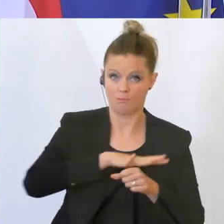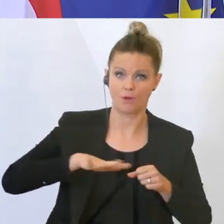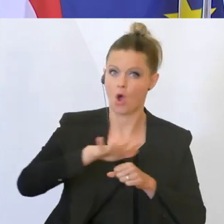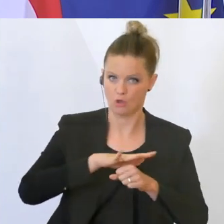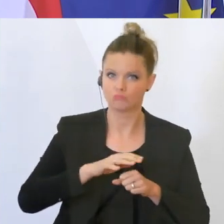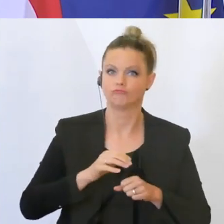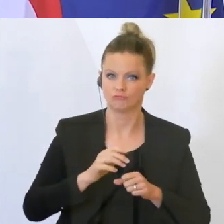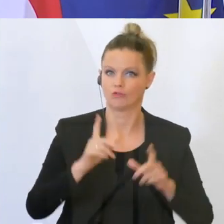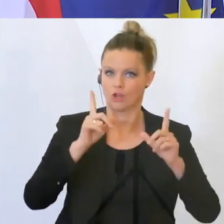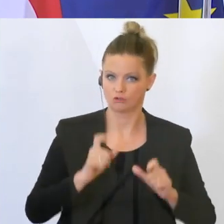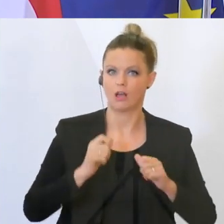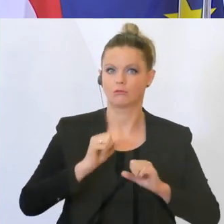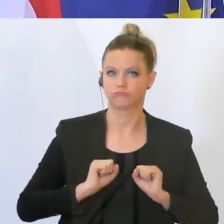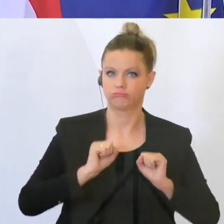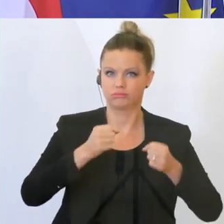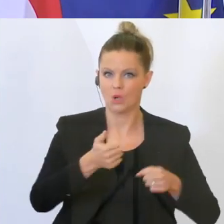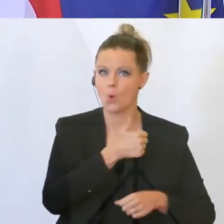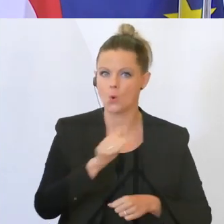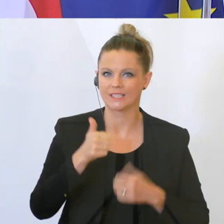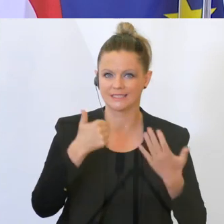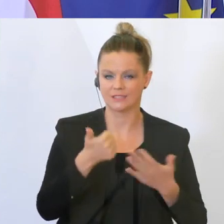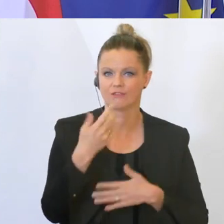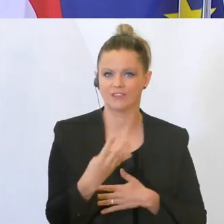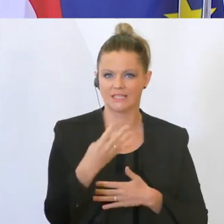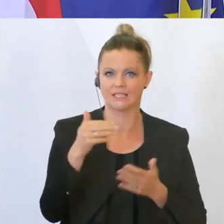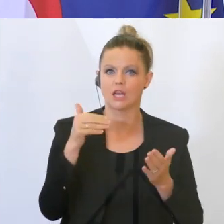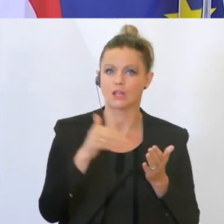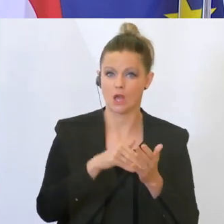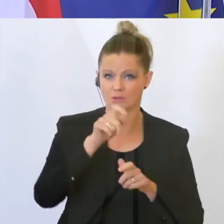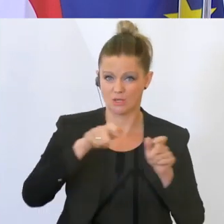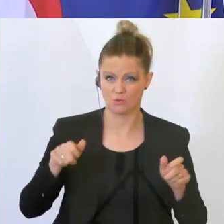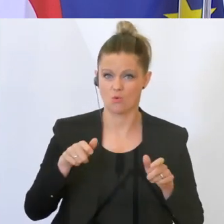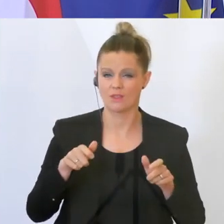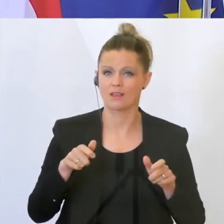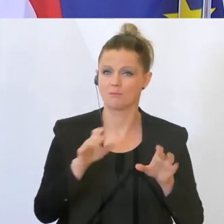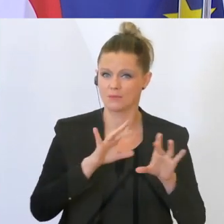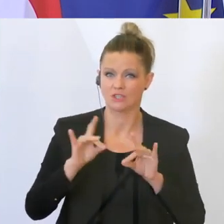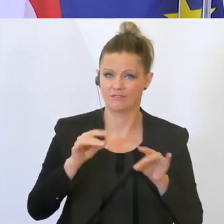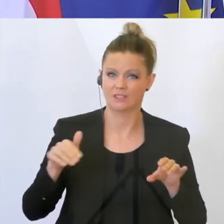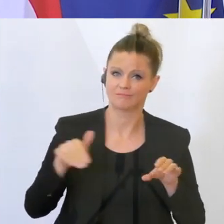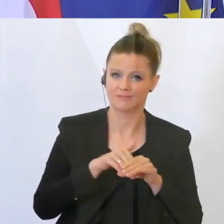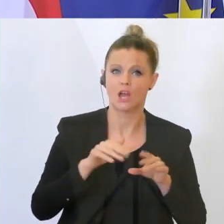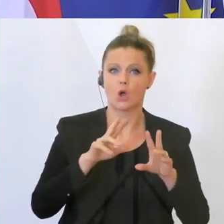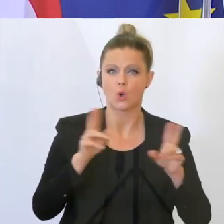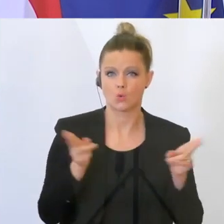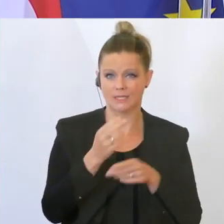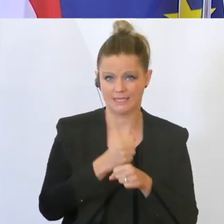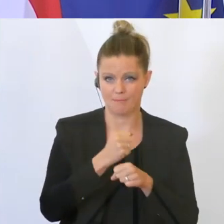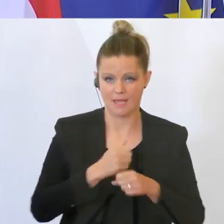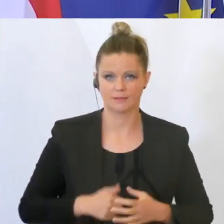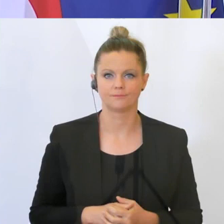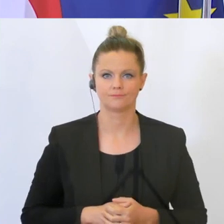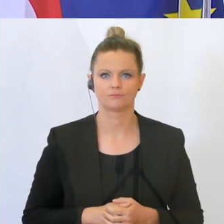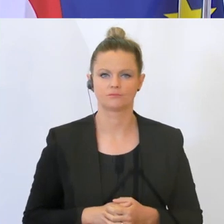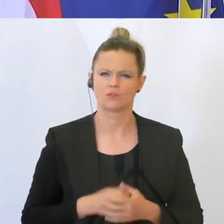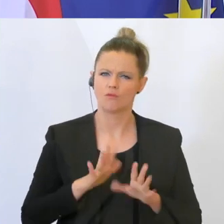und hier haben wir insgesamt rund 146.000 Beschäftigte in Kurzarbeit verzeichnet. Eine